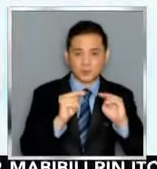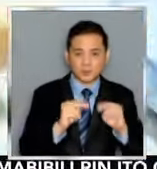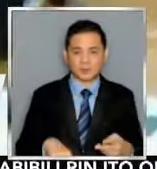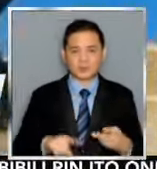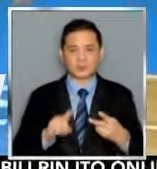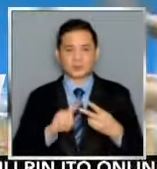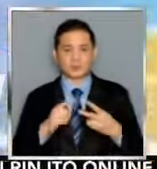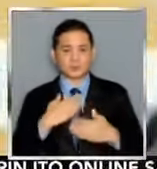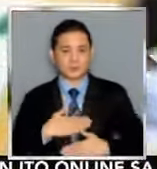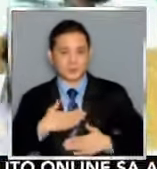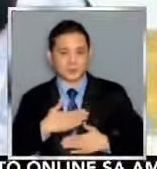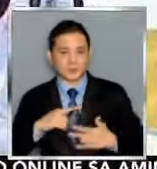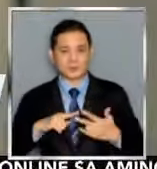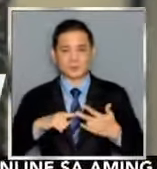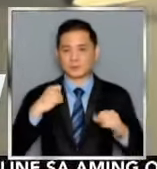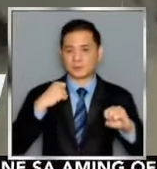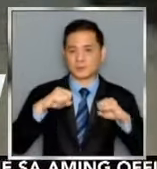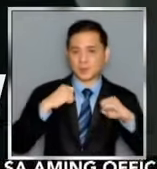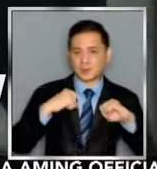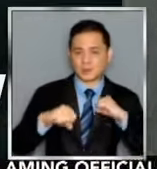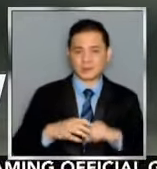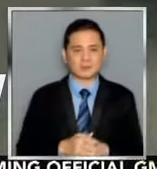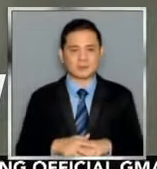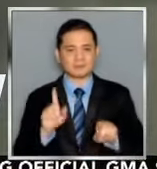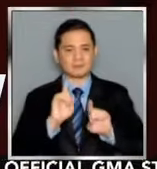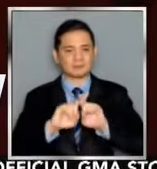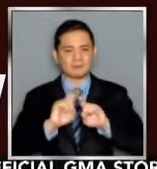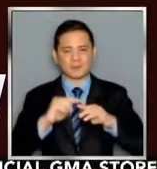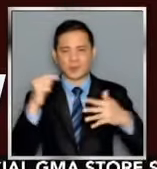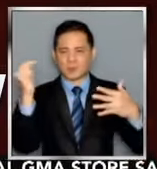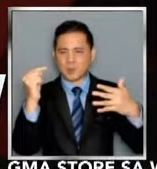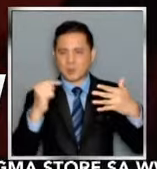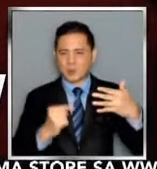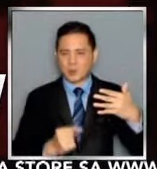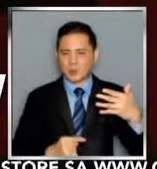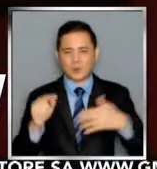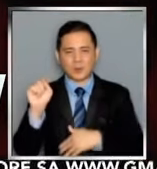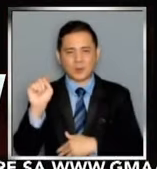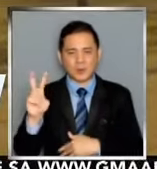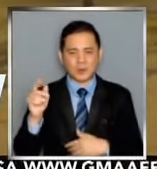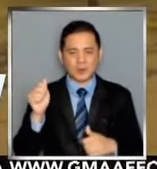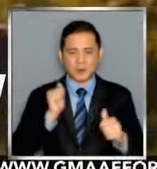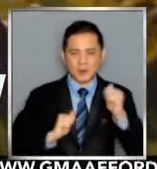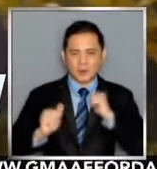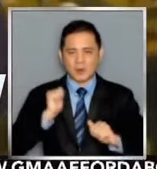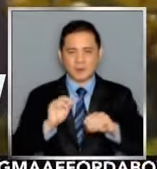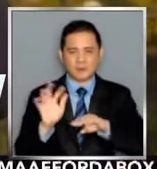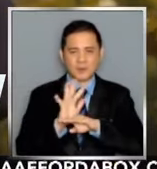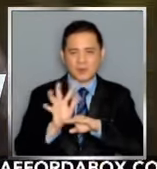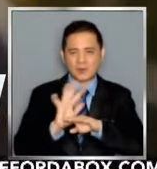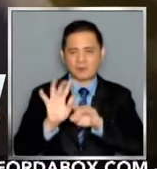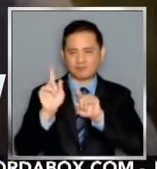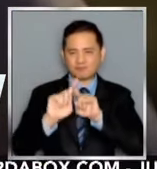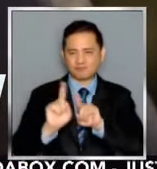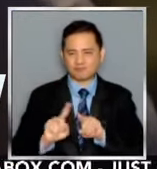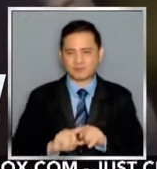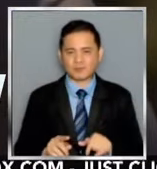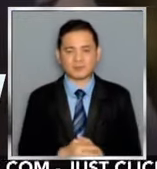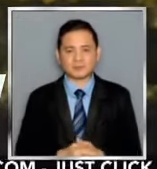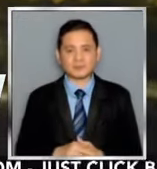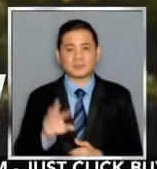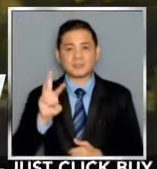entertainment, sports, at mga kaabang-abang na action-packed series ng inyong Kapuso Network, nasa 16x9 na mula